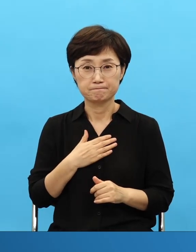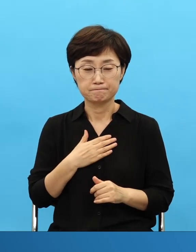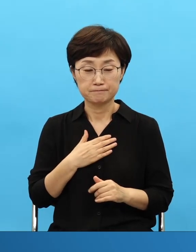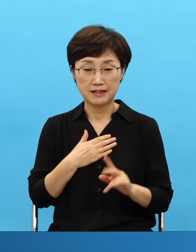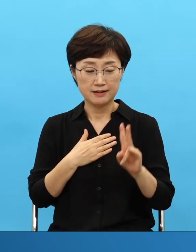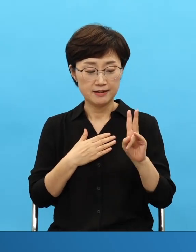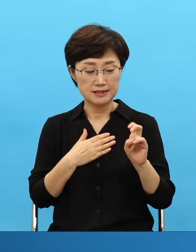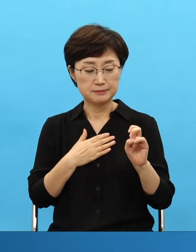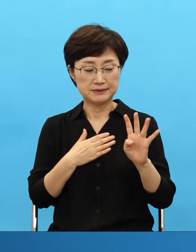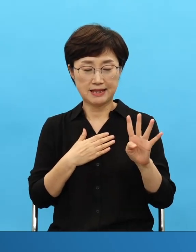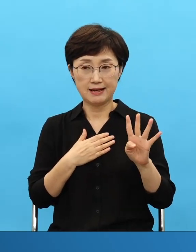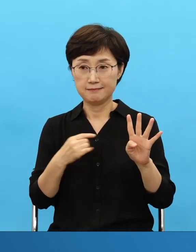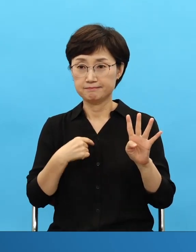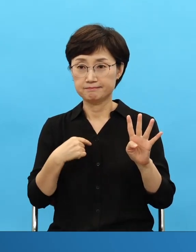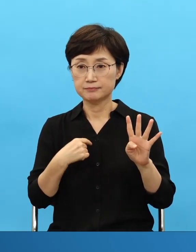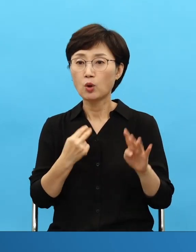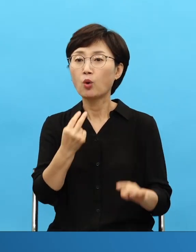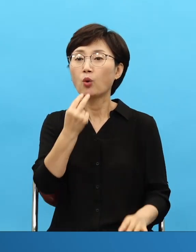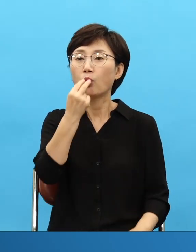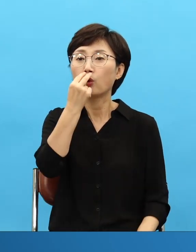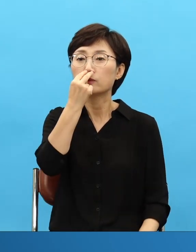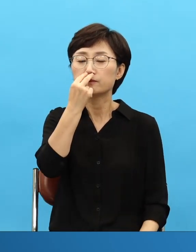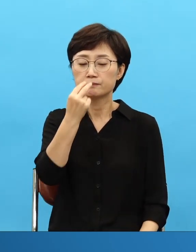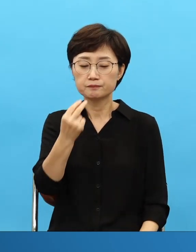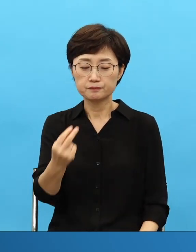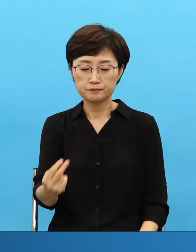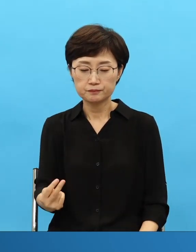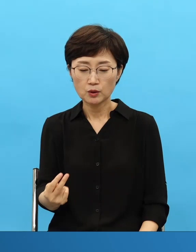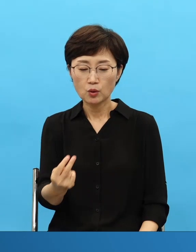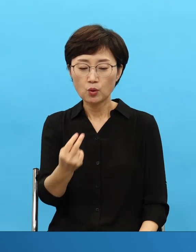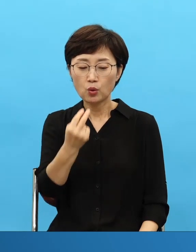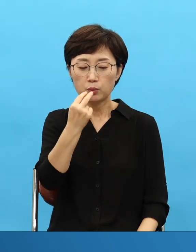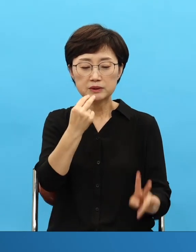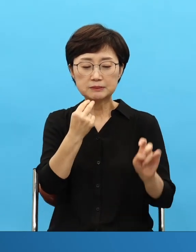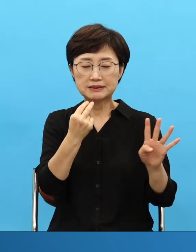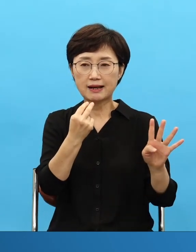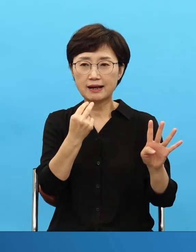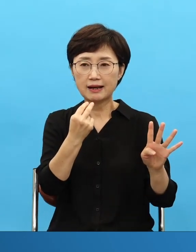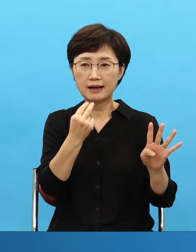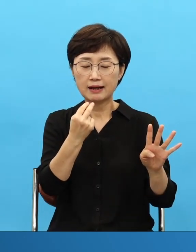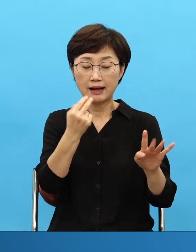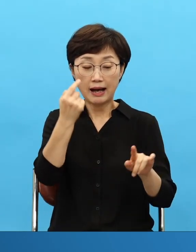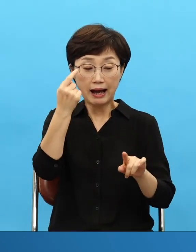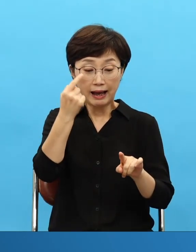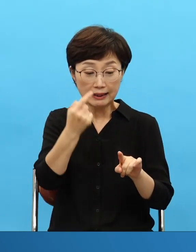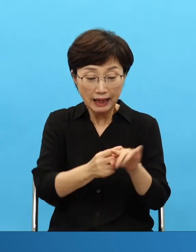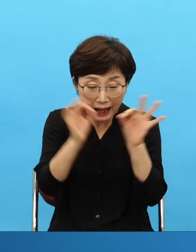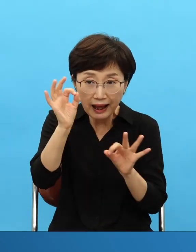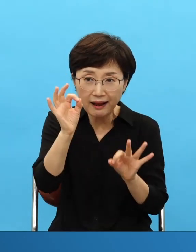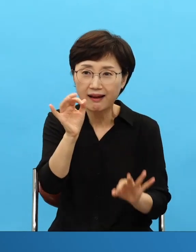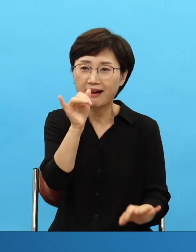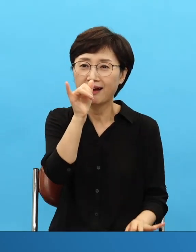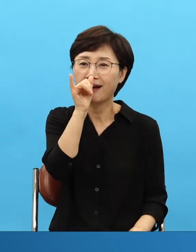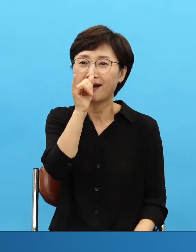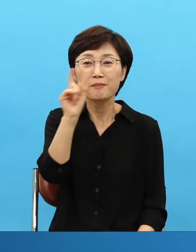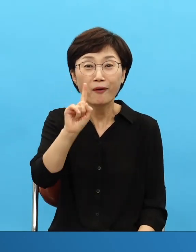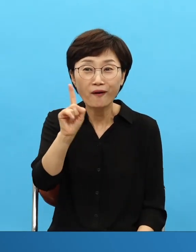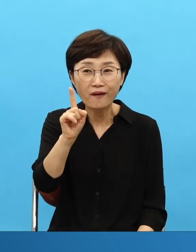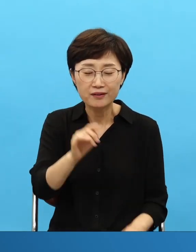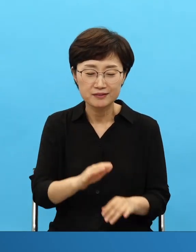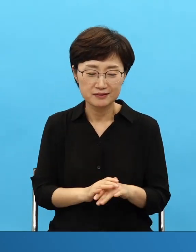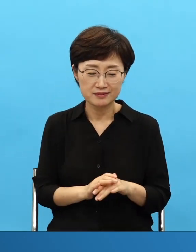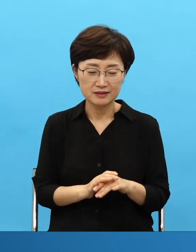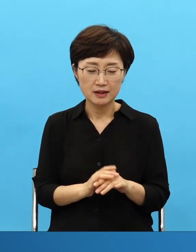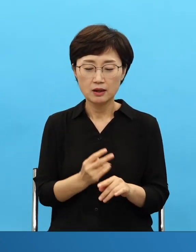길게 호흡을 하면서 기도하는데 어쩌다가 실패할 때 있어요. 이게 너무 많이 해가지고 기가 흘렀어.